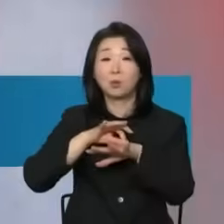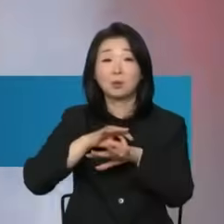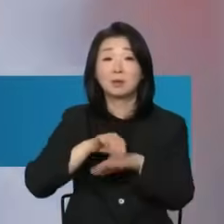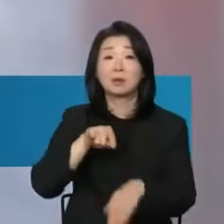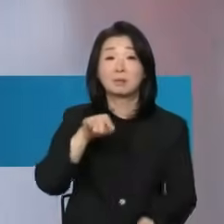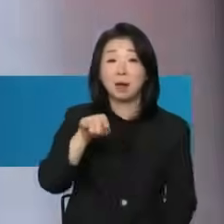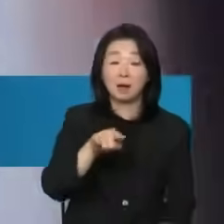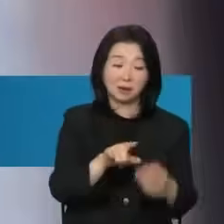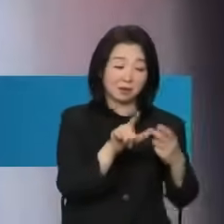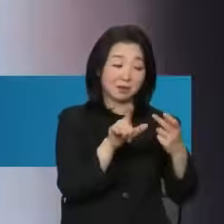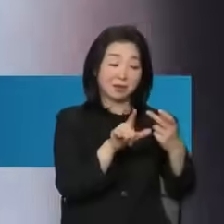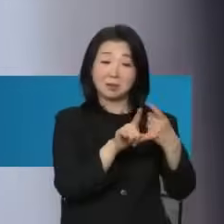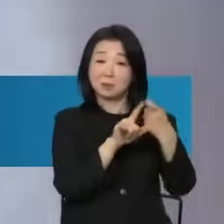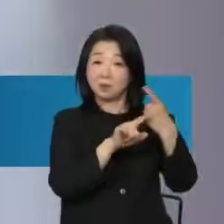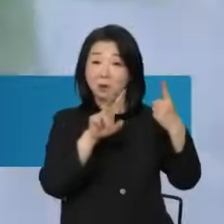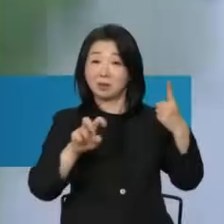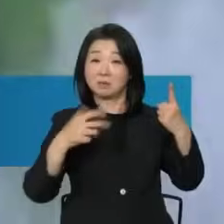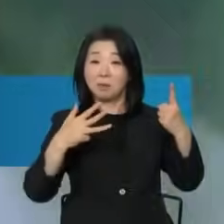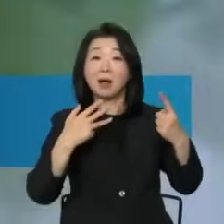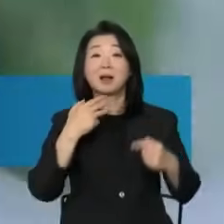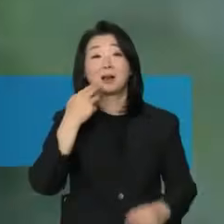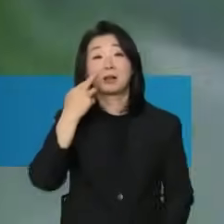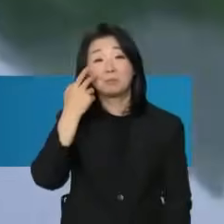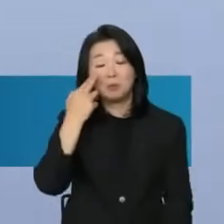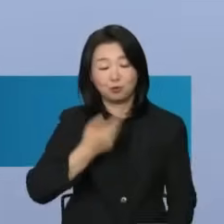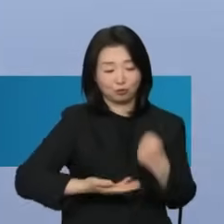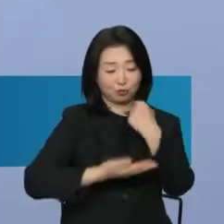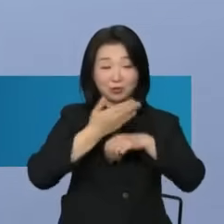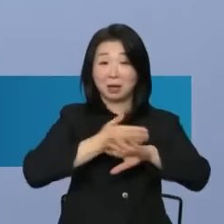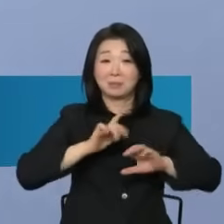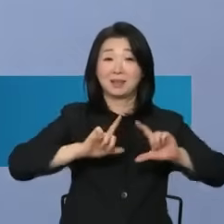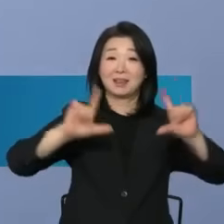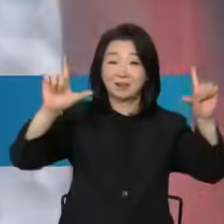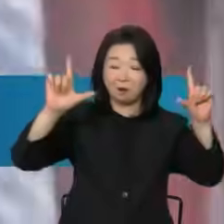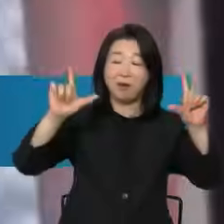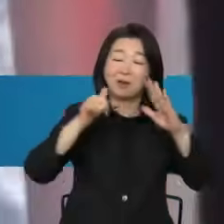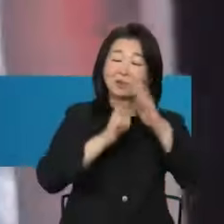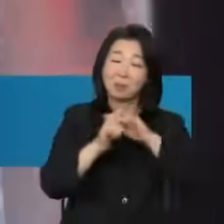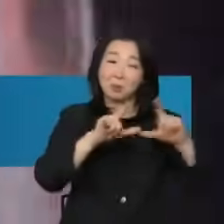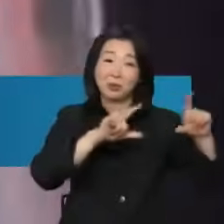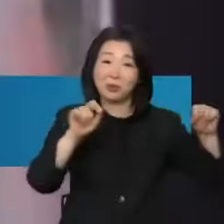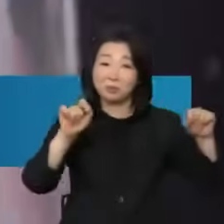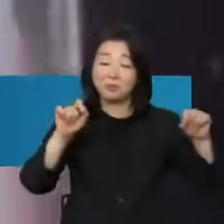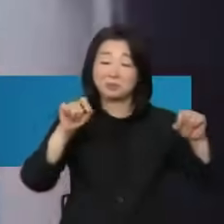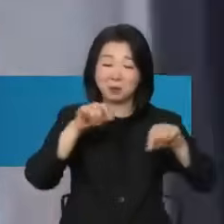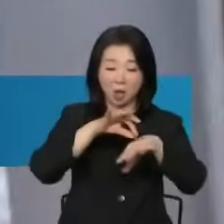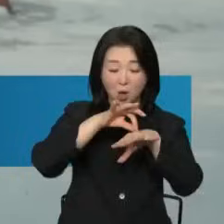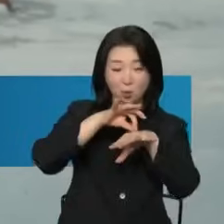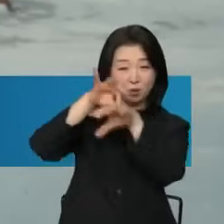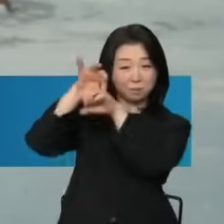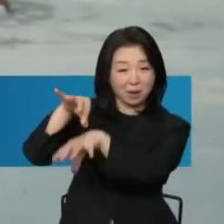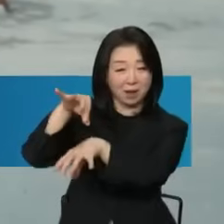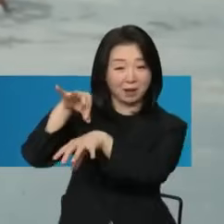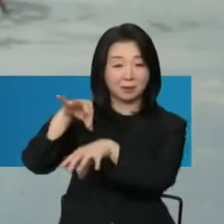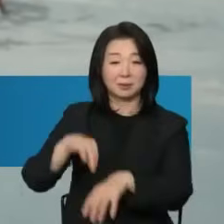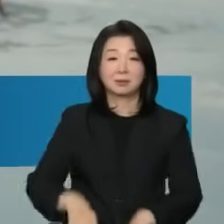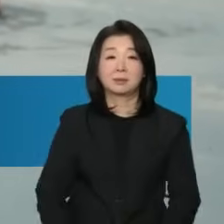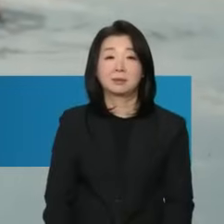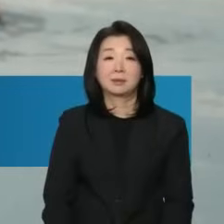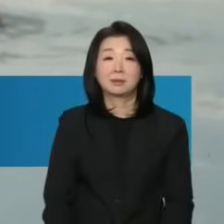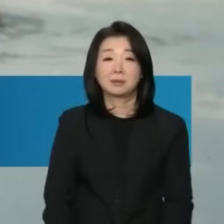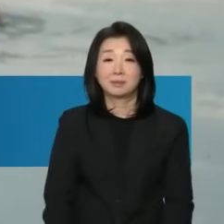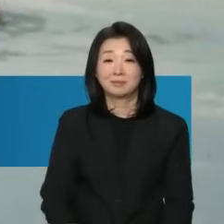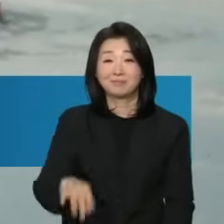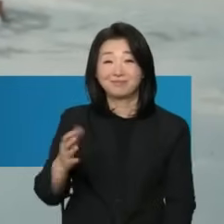시각 28일은요, 미국의 추수감사절인데 미국 명절의 대표적인 음식을 외딴 곳에 전달해주는 겁니다.